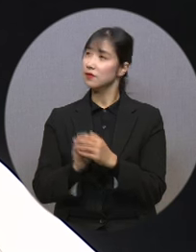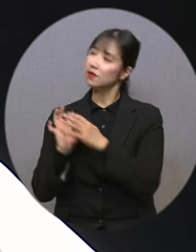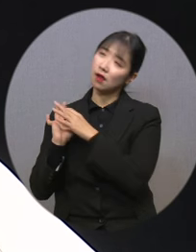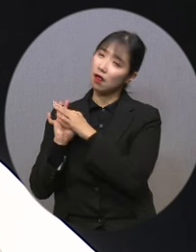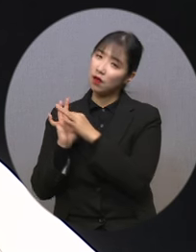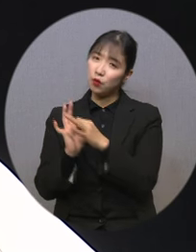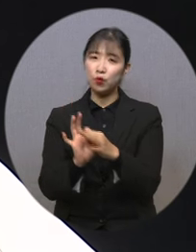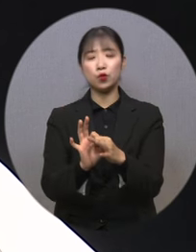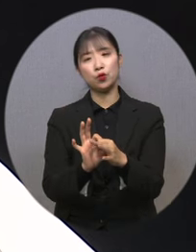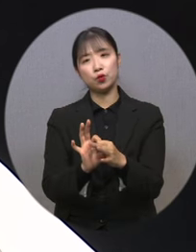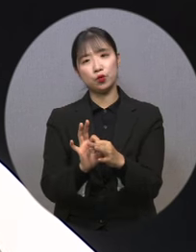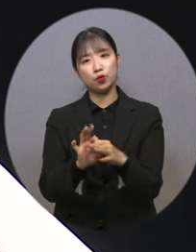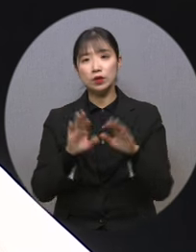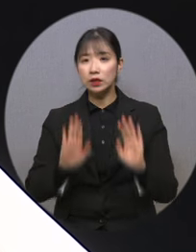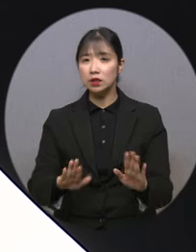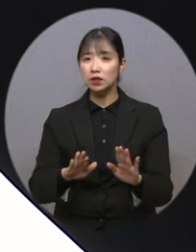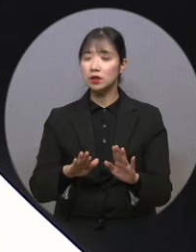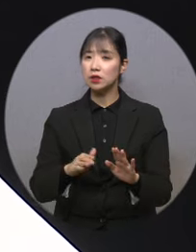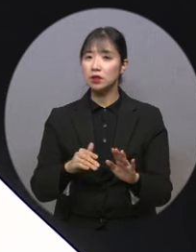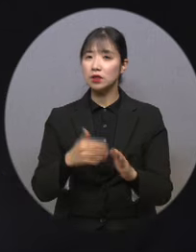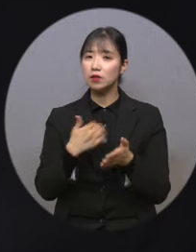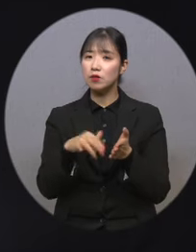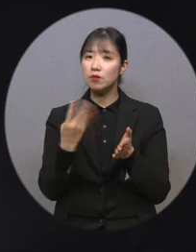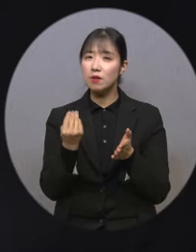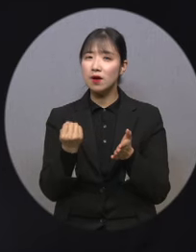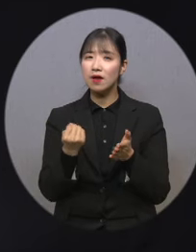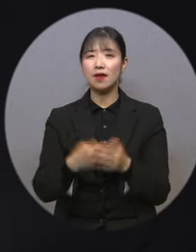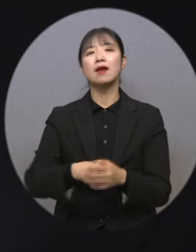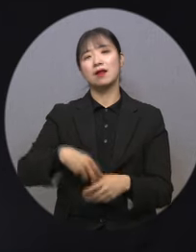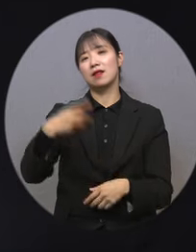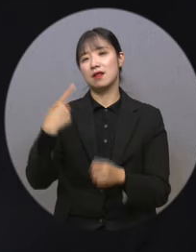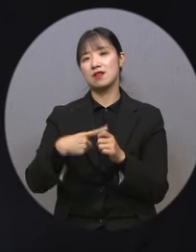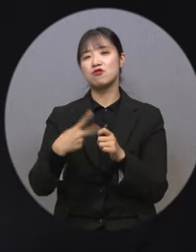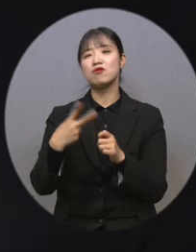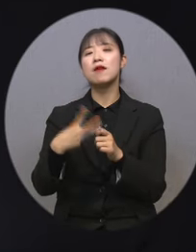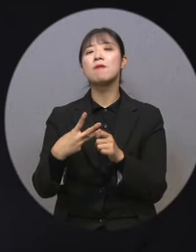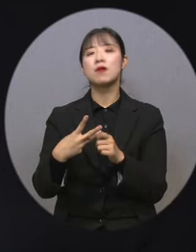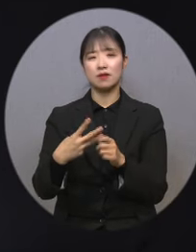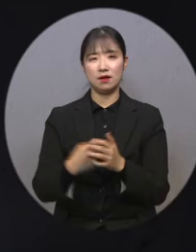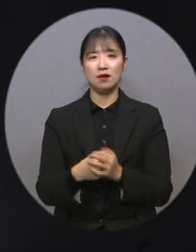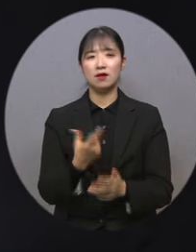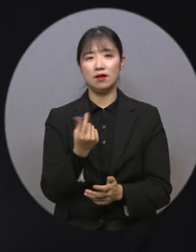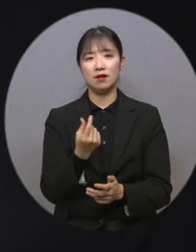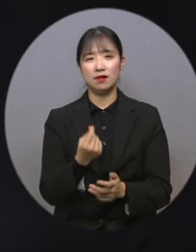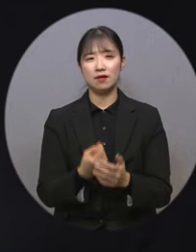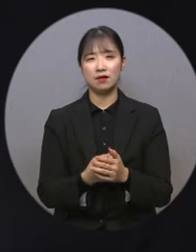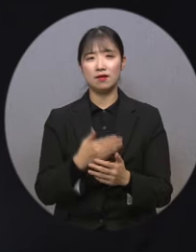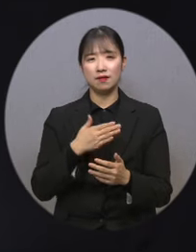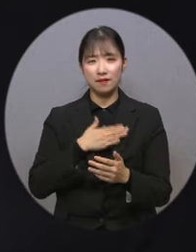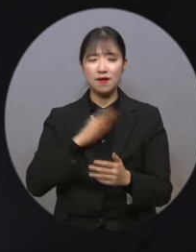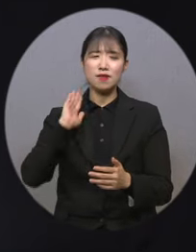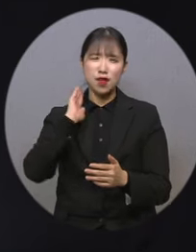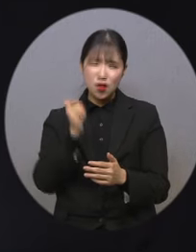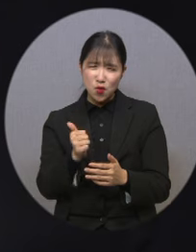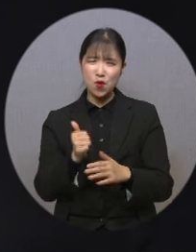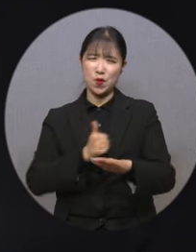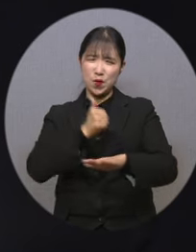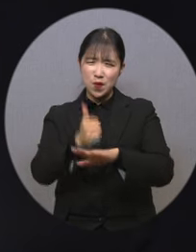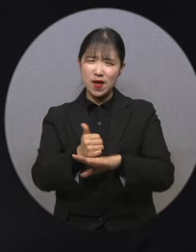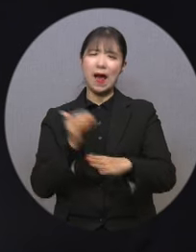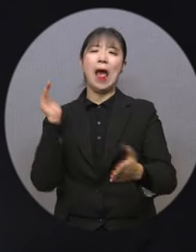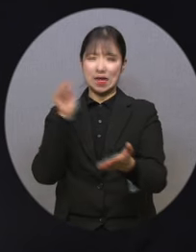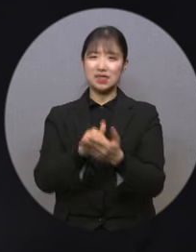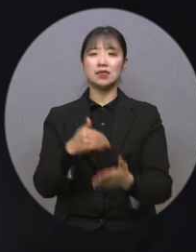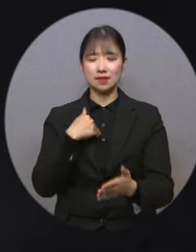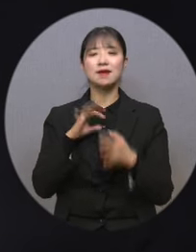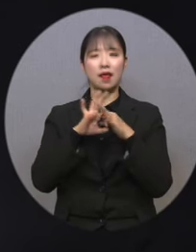쭉 이번이 지금 몇 번째? 세 번째 대통령. 세 번째죠. 네, 제가 대통령 될 때까지 나옵니다. 네. 그래야